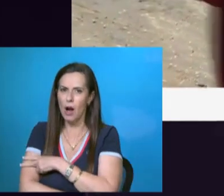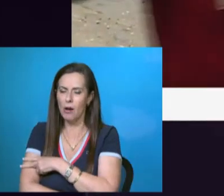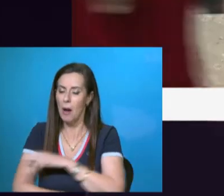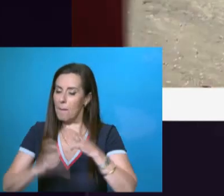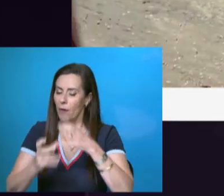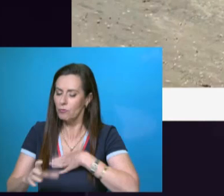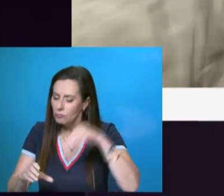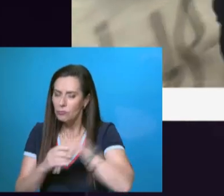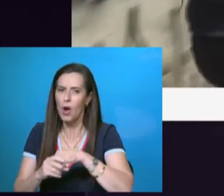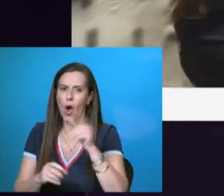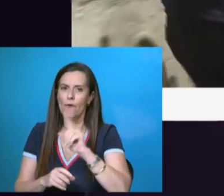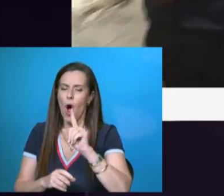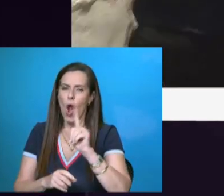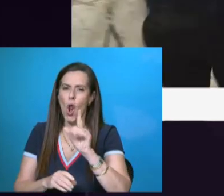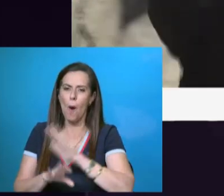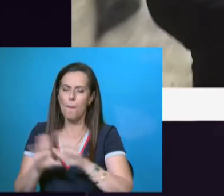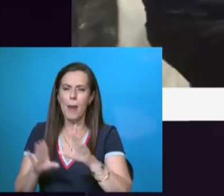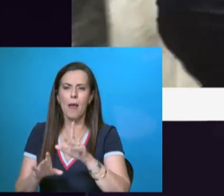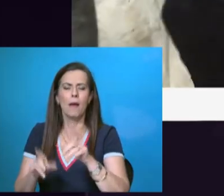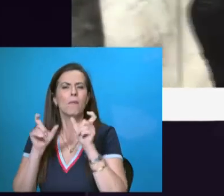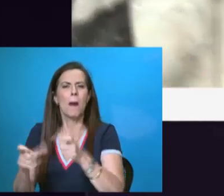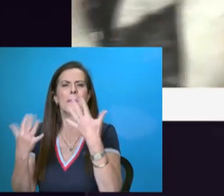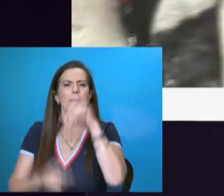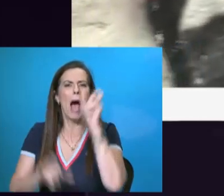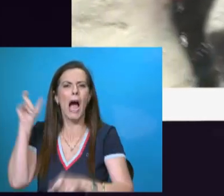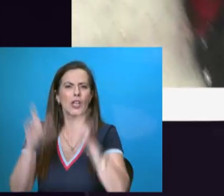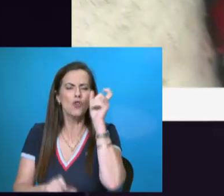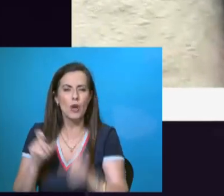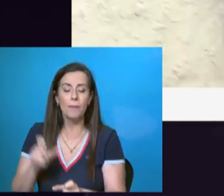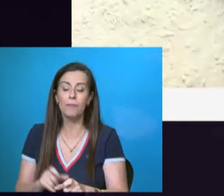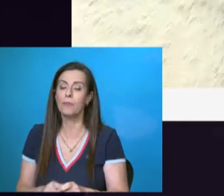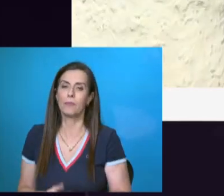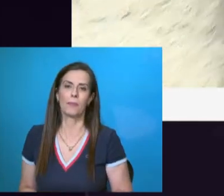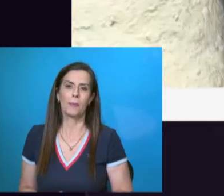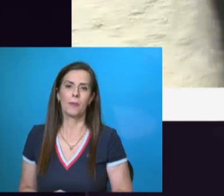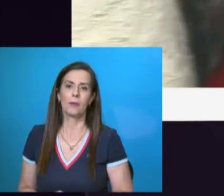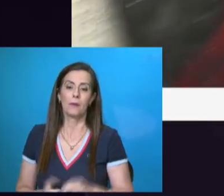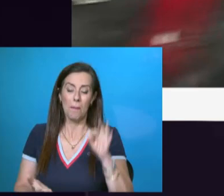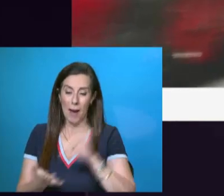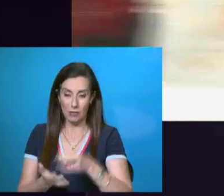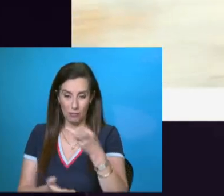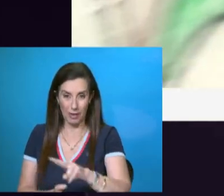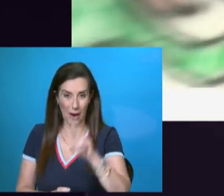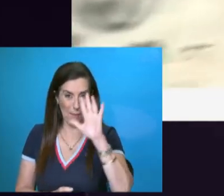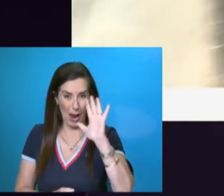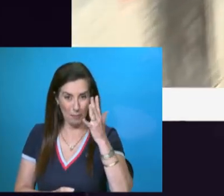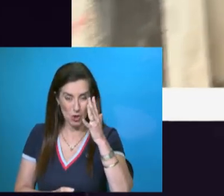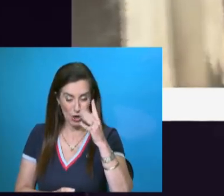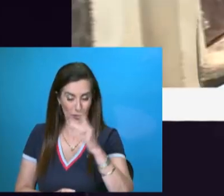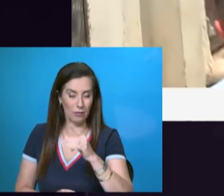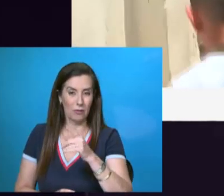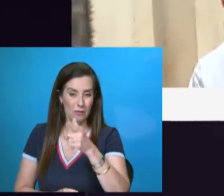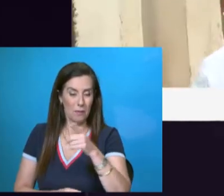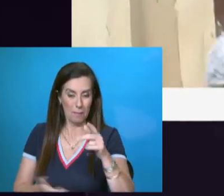ולא בהגבלת כמות האנשים שהשתתפו בהלוויה הזו. וצריך להגיד, מאז מותו של אותו בחור מירי השוטרים,